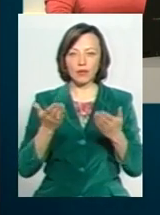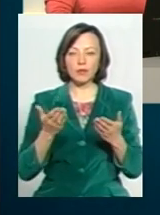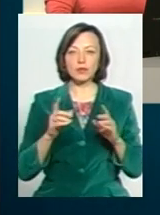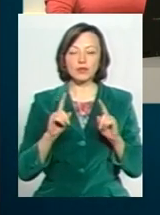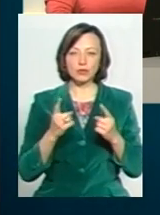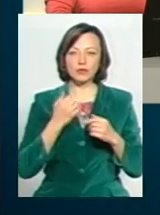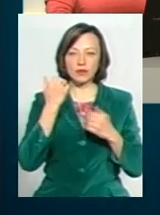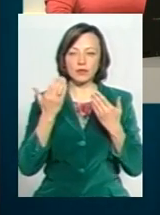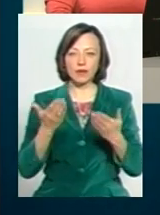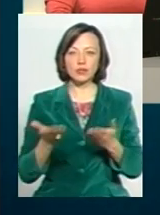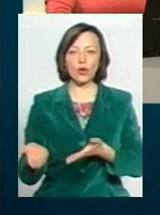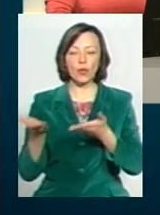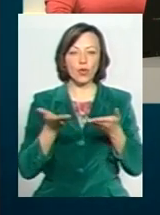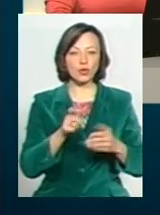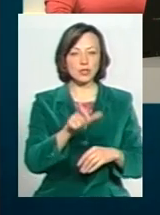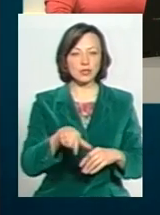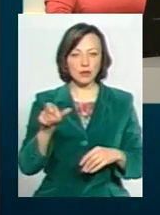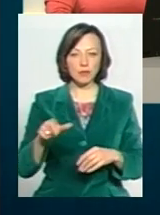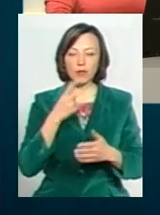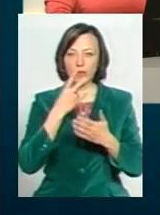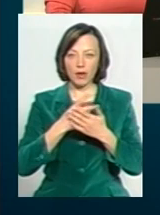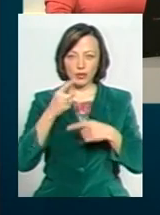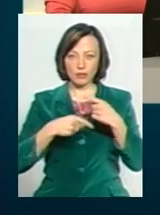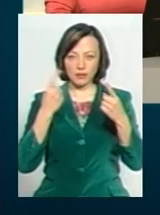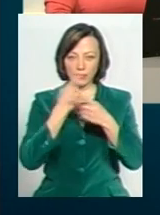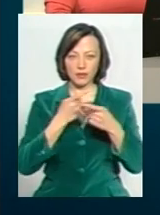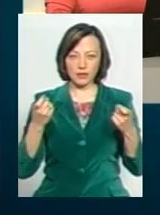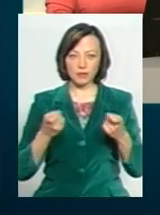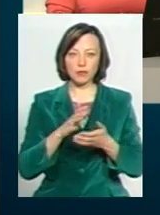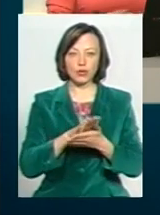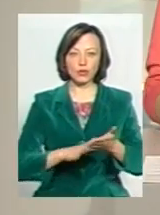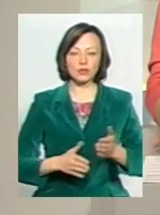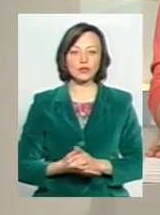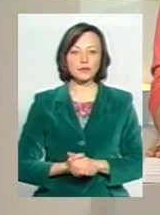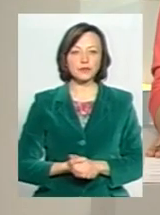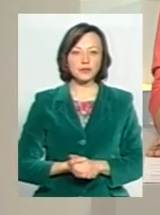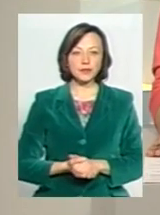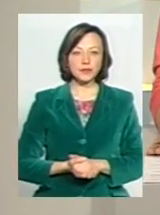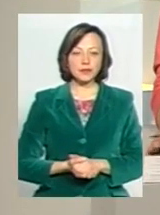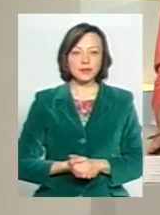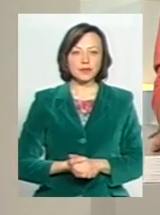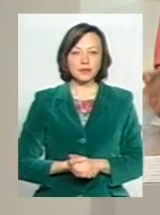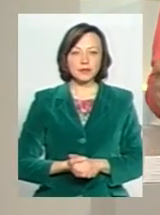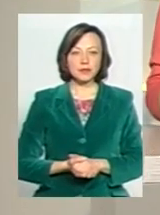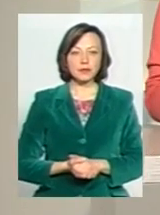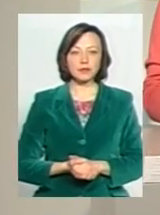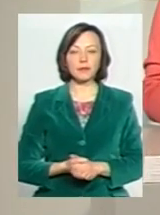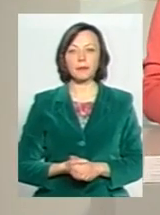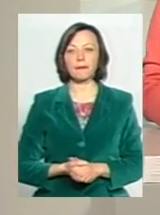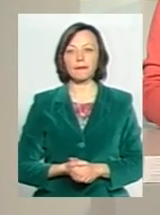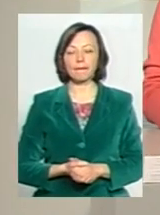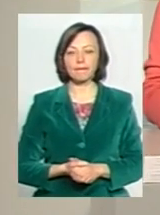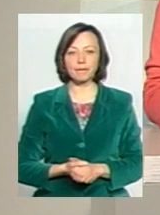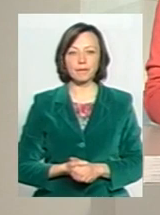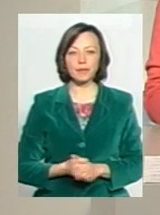Дуже дякуємо вашим гостям. Побачимось в ефірі, а ми продовжуємо нашу програму. Так, ми подякували колегам